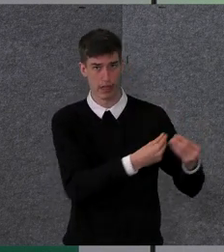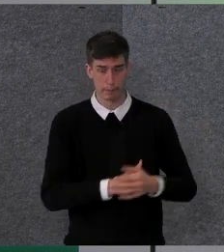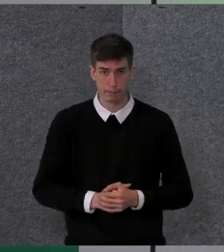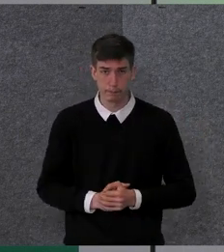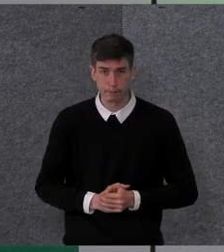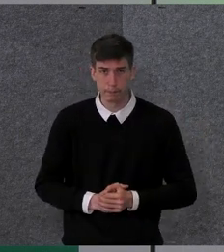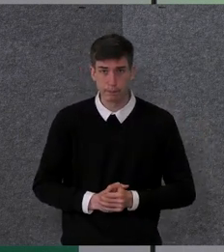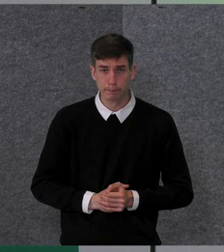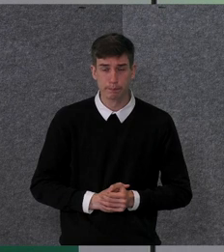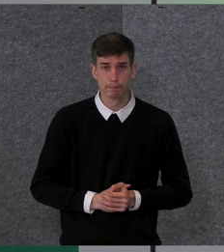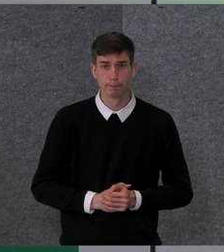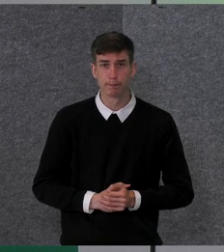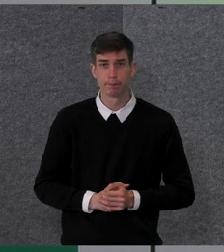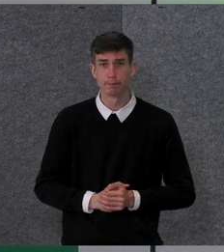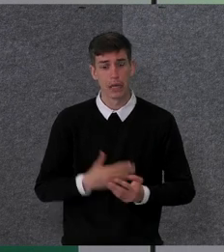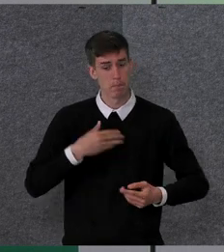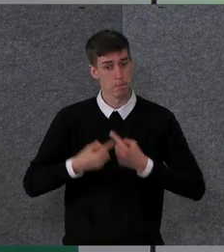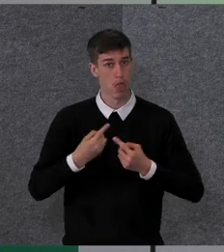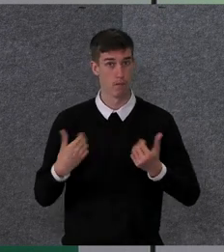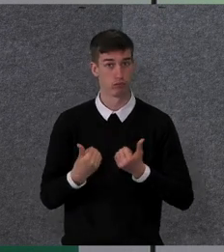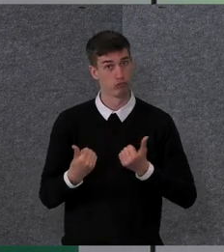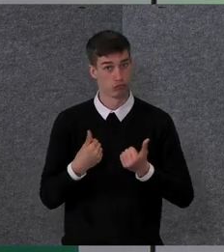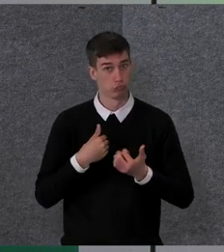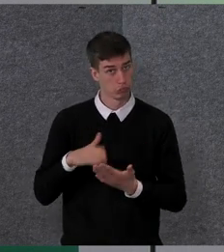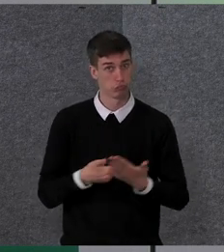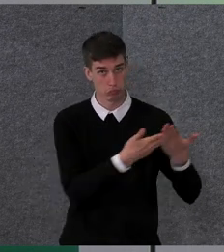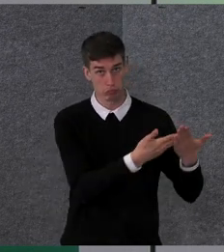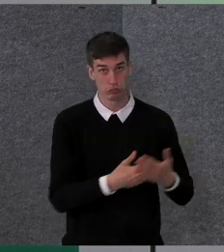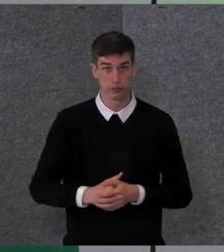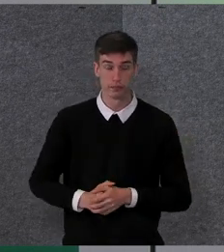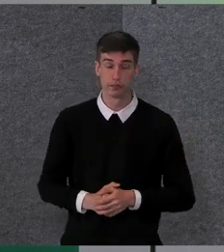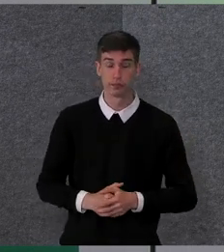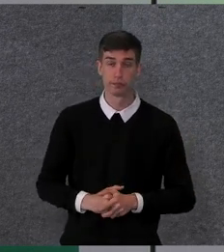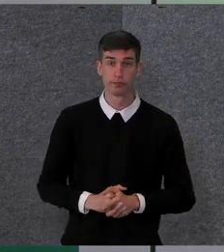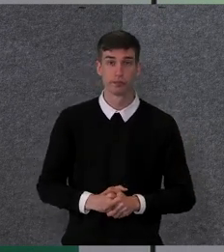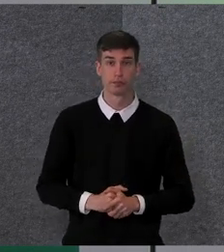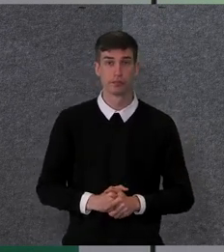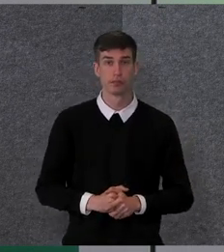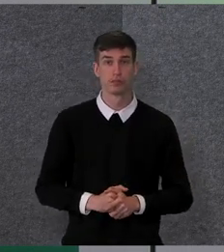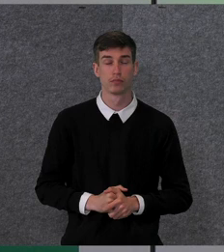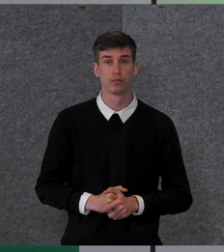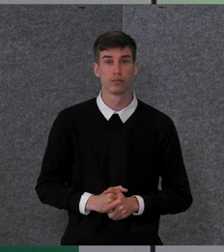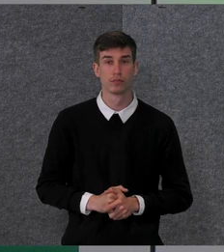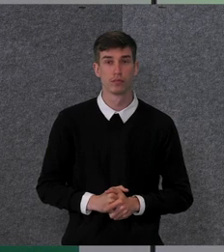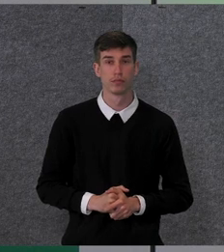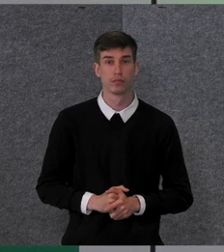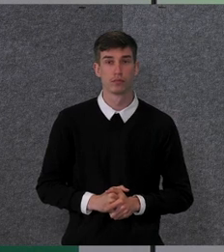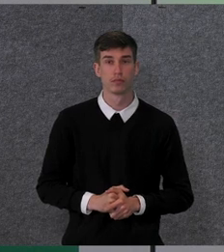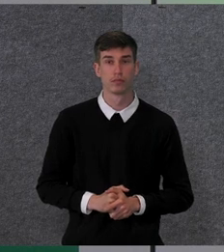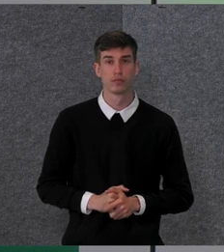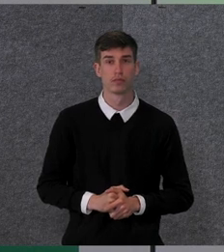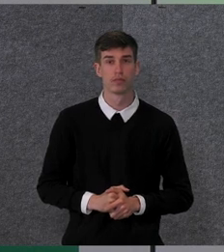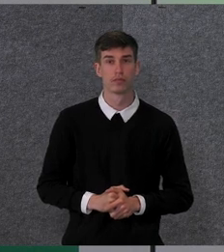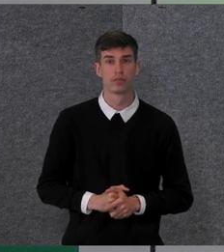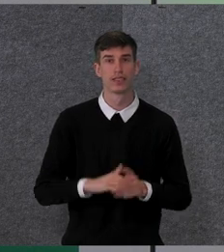in unserer Satzung auch gemacht haben, wie wir dafür die Basis gelegt haben. Es ist klar, dass wir mit diesen